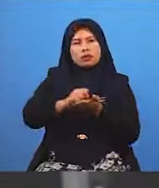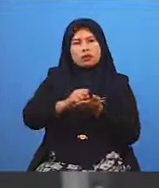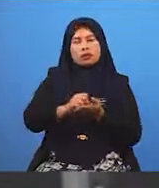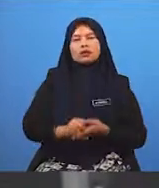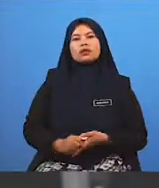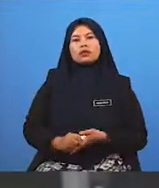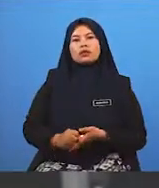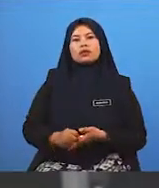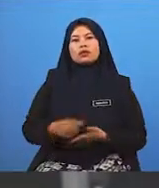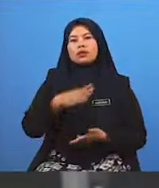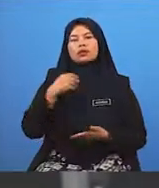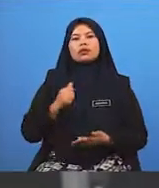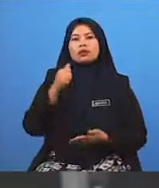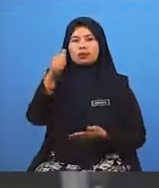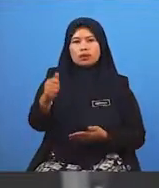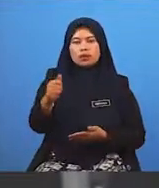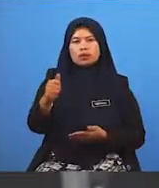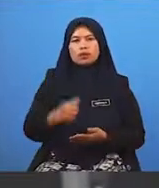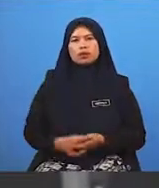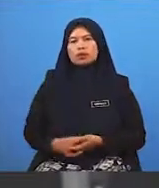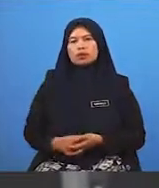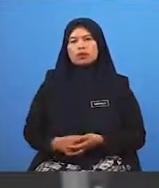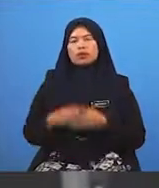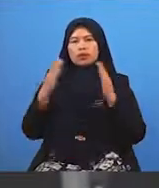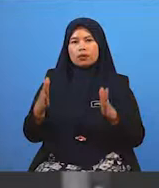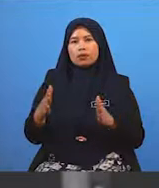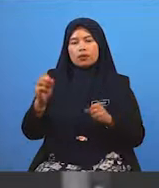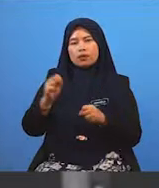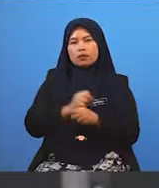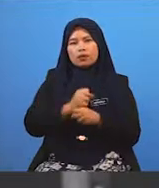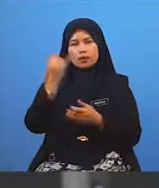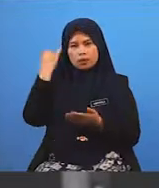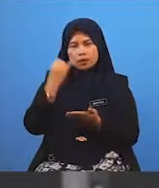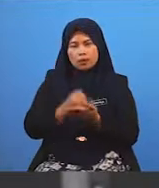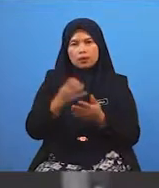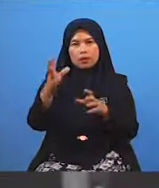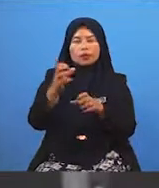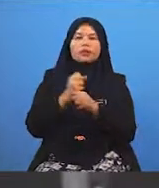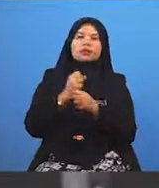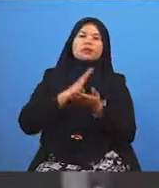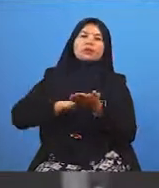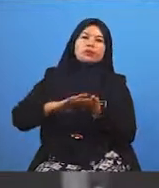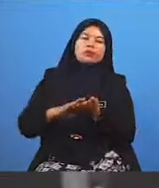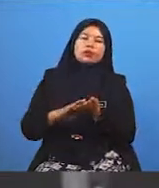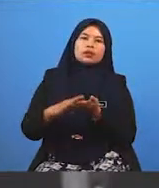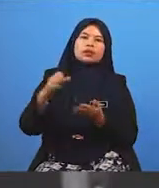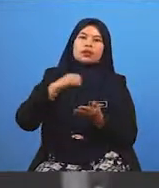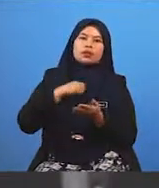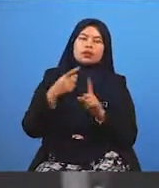terpuji. Justru itu, orang yang sempurna imannya dapat membersihkan dirinya